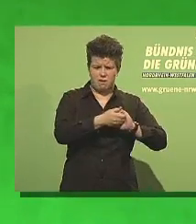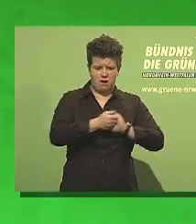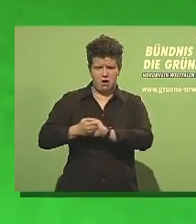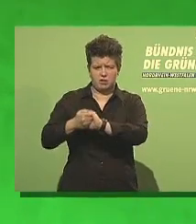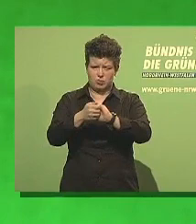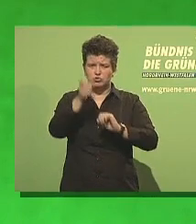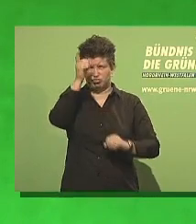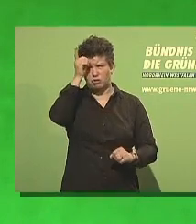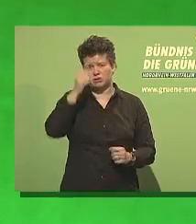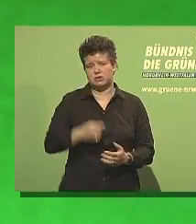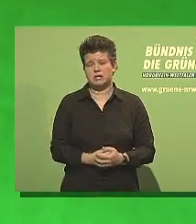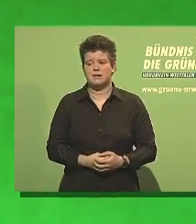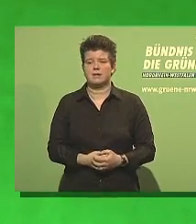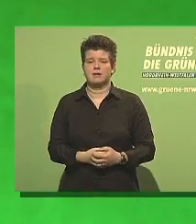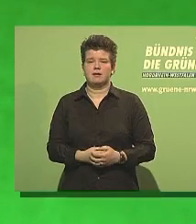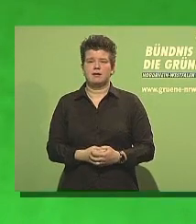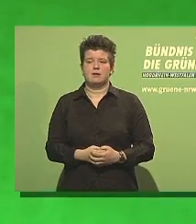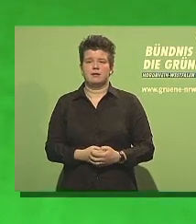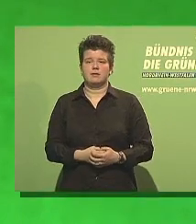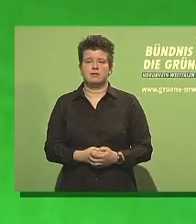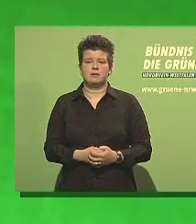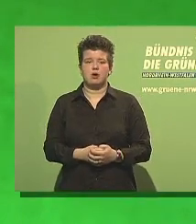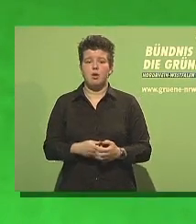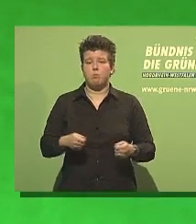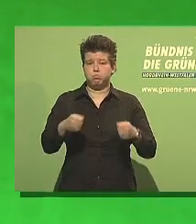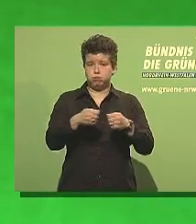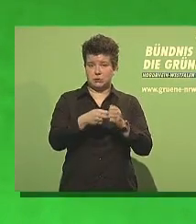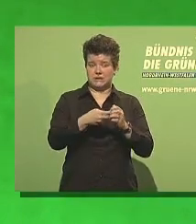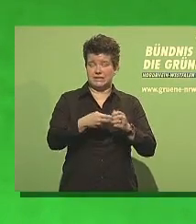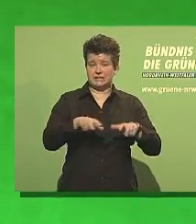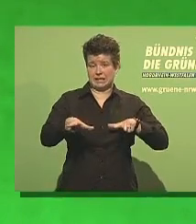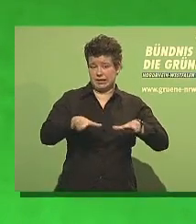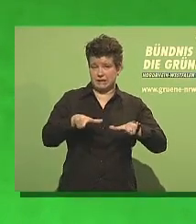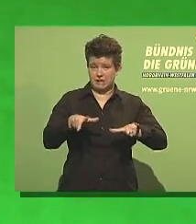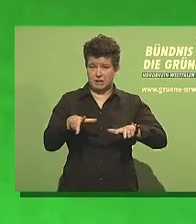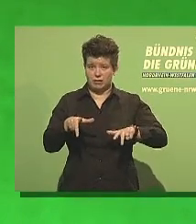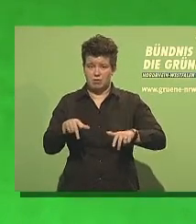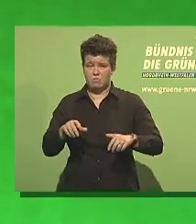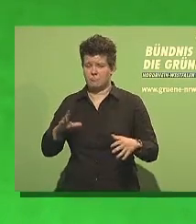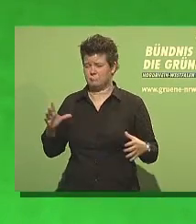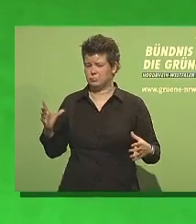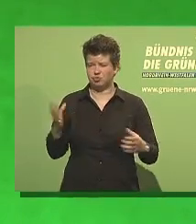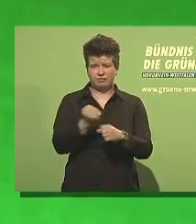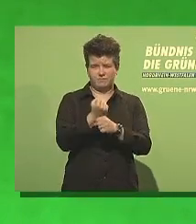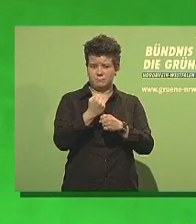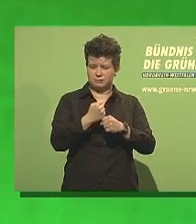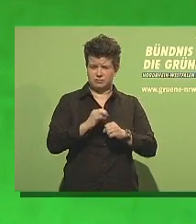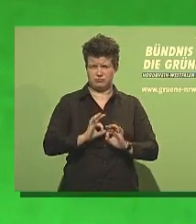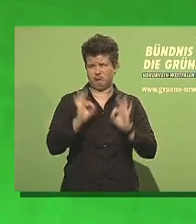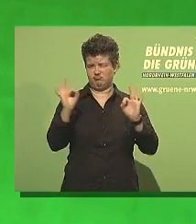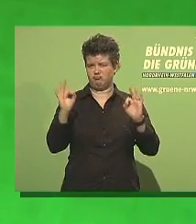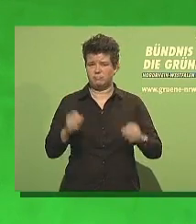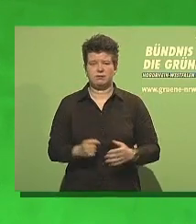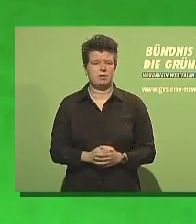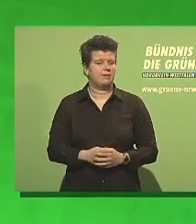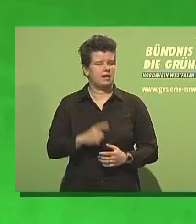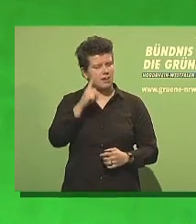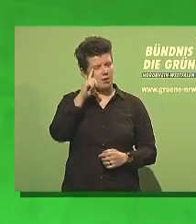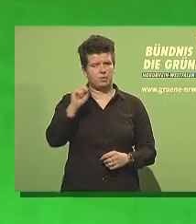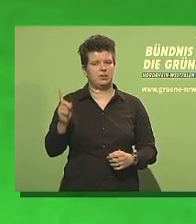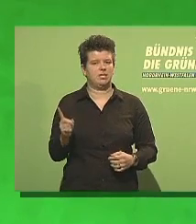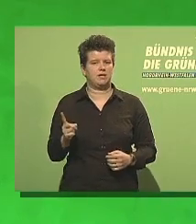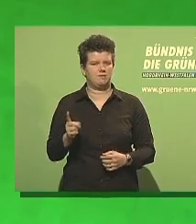Die erfolgreichste Bundesregierung seit der Wiedervereinigung. Liebe Freunde und Freunde, in welcher Parallelwelt lebt